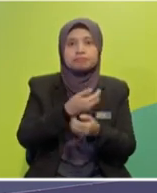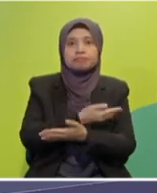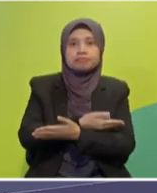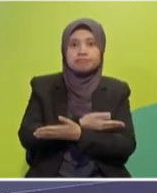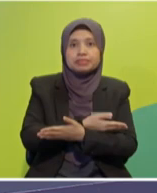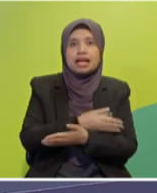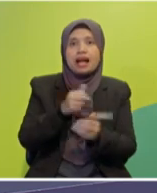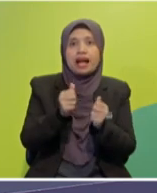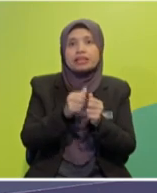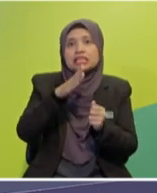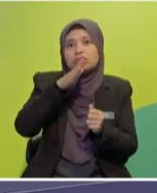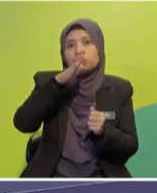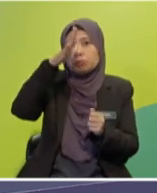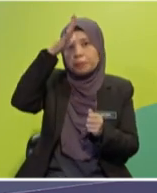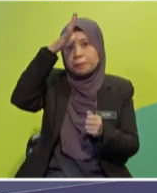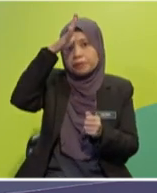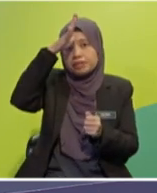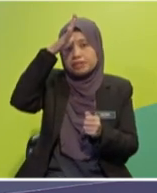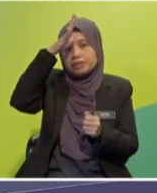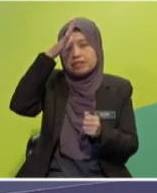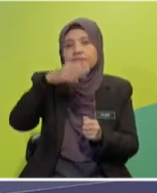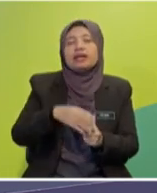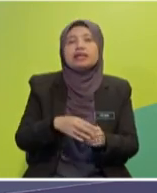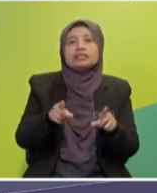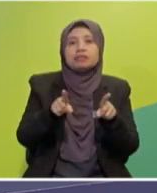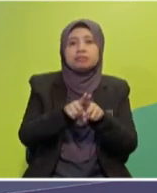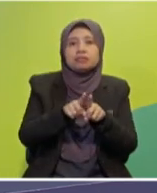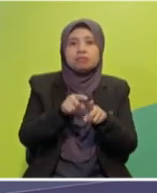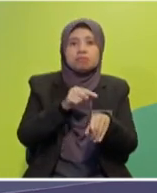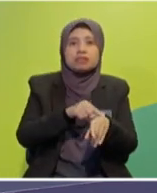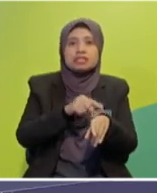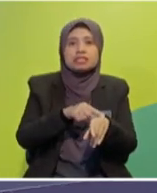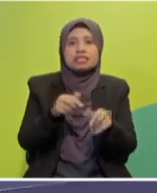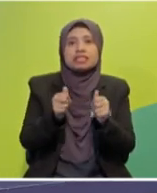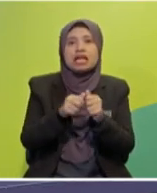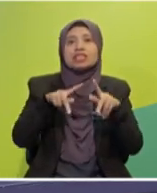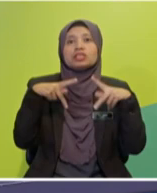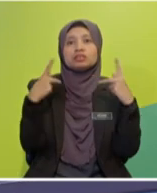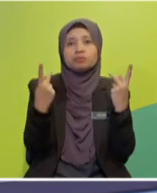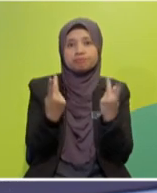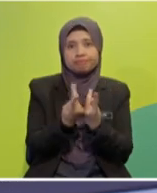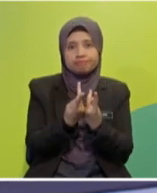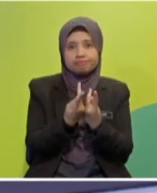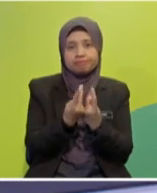buat sama-sama kan? Orang kata meluangkan masa bersama keluarga.